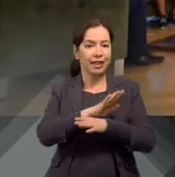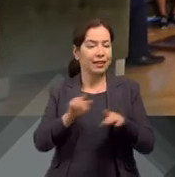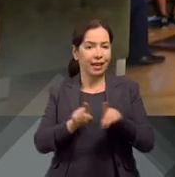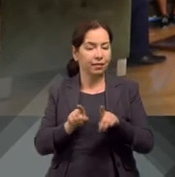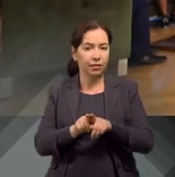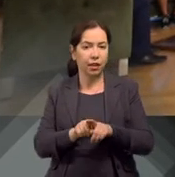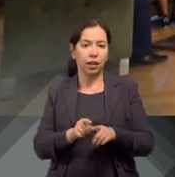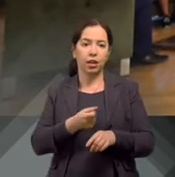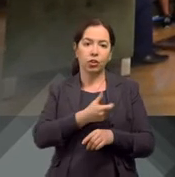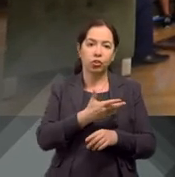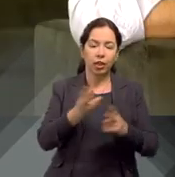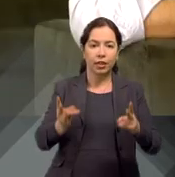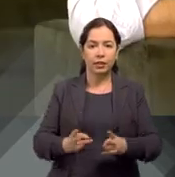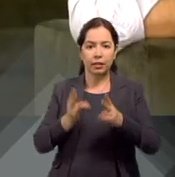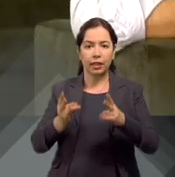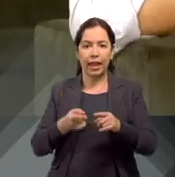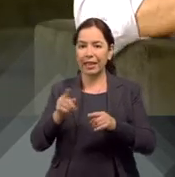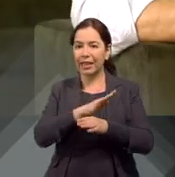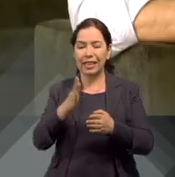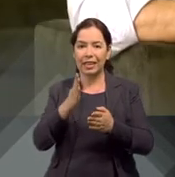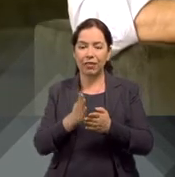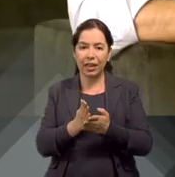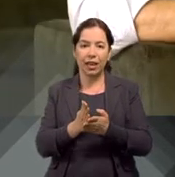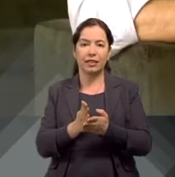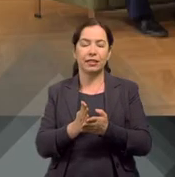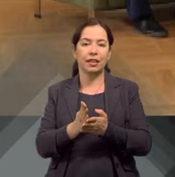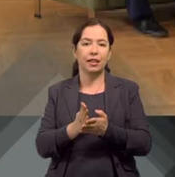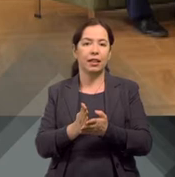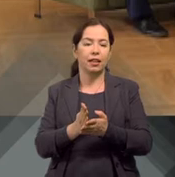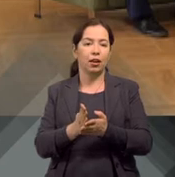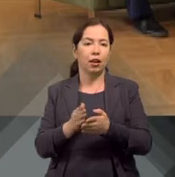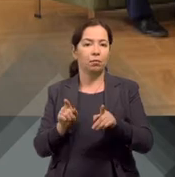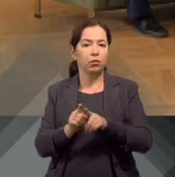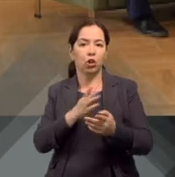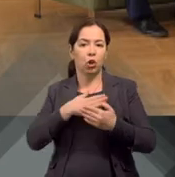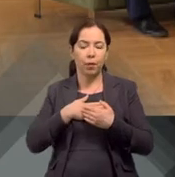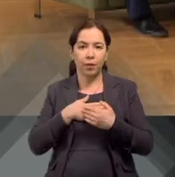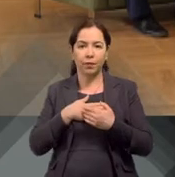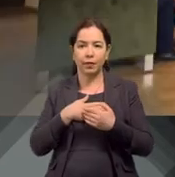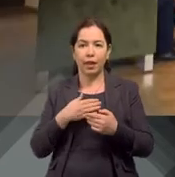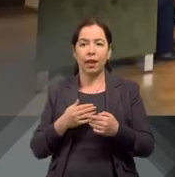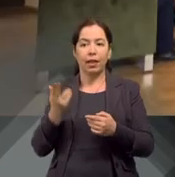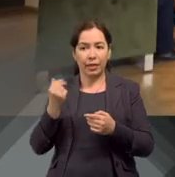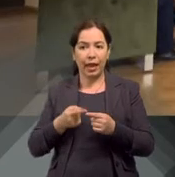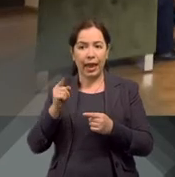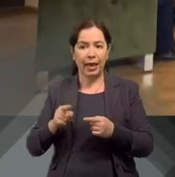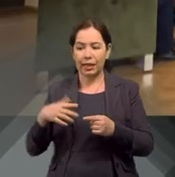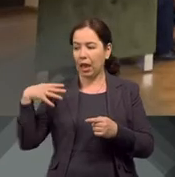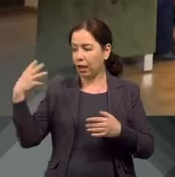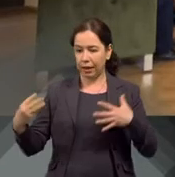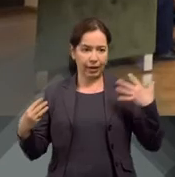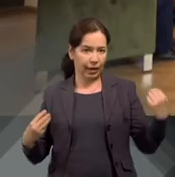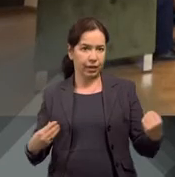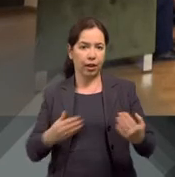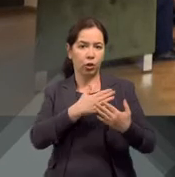щедрость, нежность как бы гранями любви? Да, крыльями любви. Крыльями, да. Без, на одном крыле не летит. Это любовь, два крыла